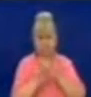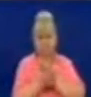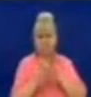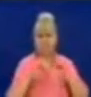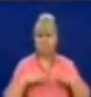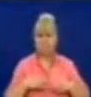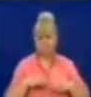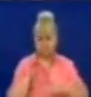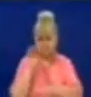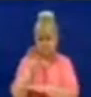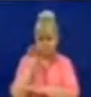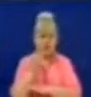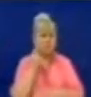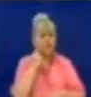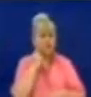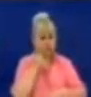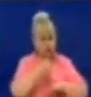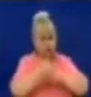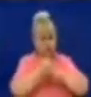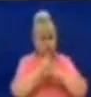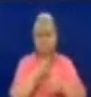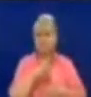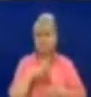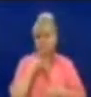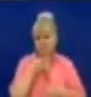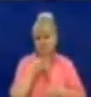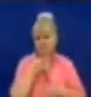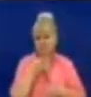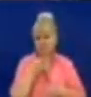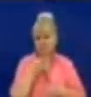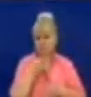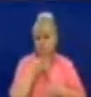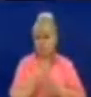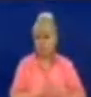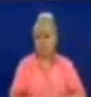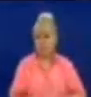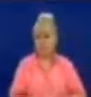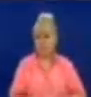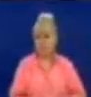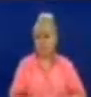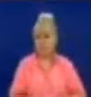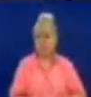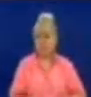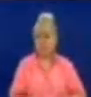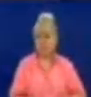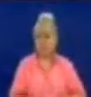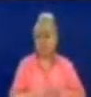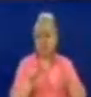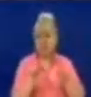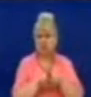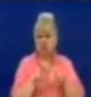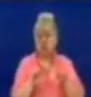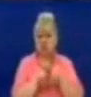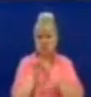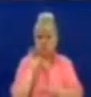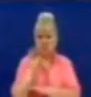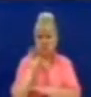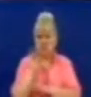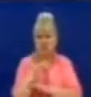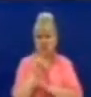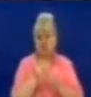Për sa i përket raportit të Bankës Qendrore të Kosovës, mund të thuhet që është natyrisht si gjithherë raport që